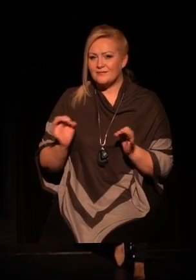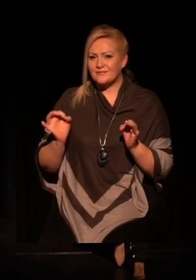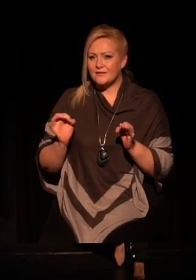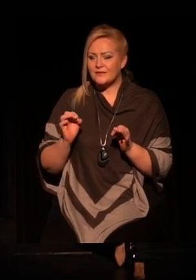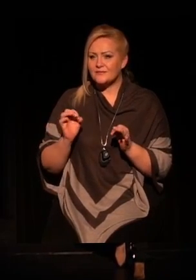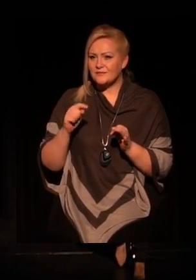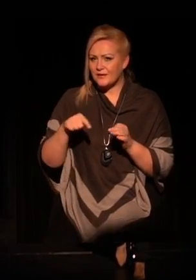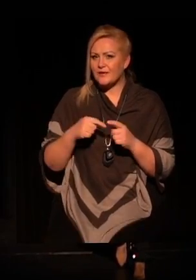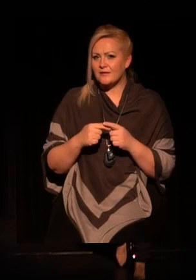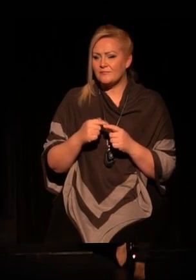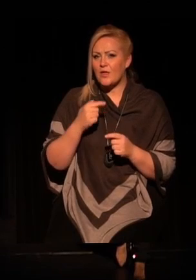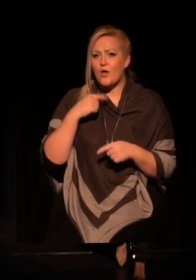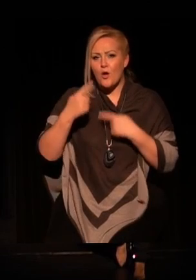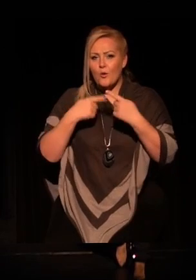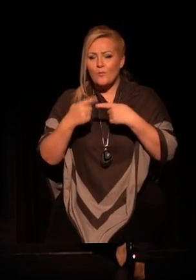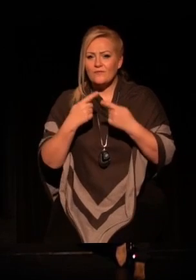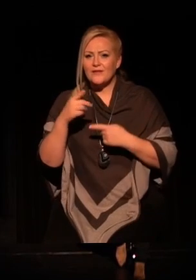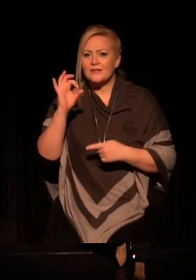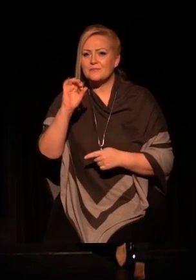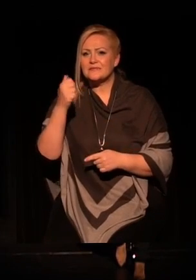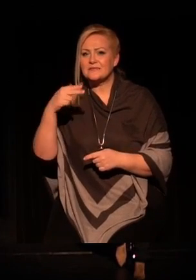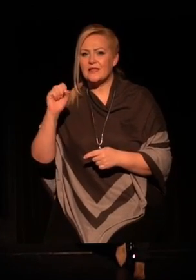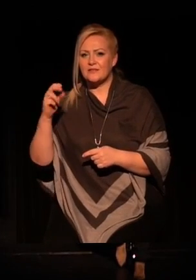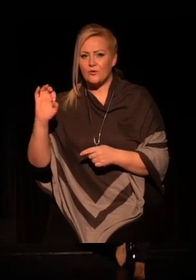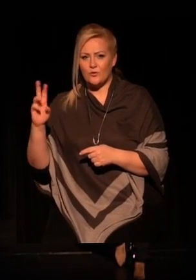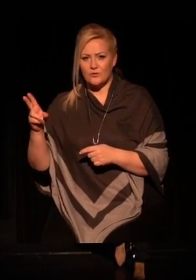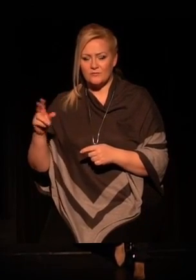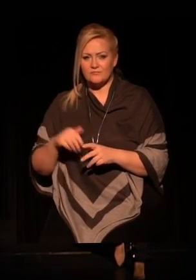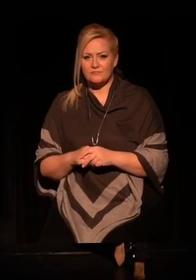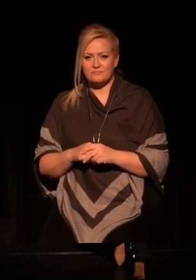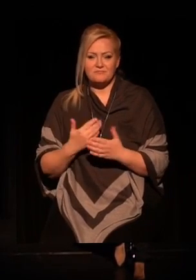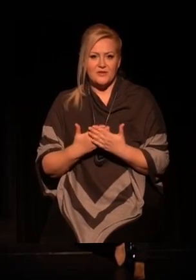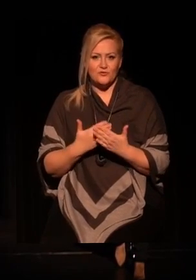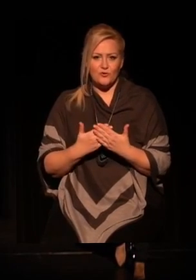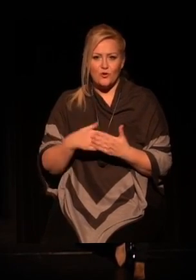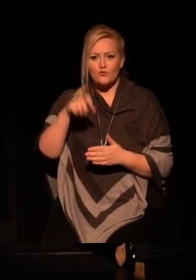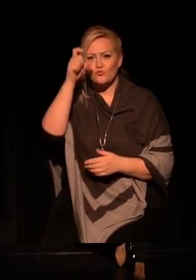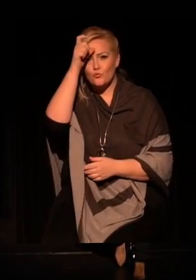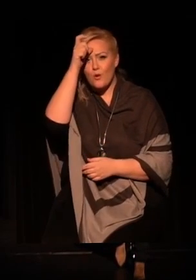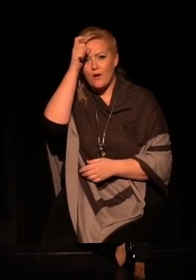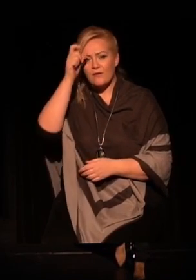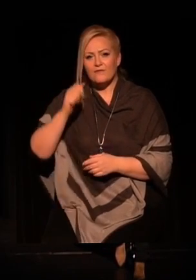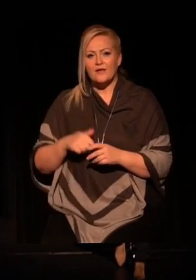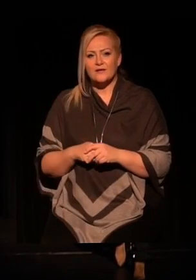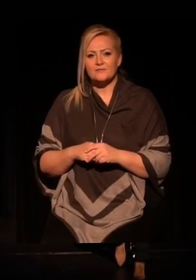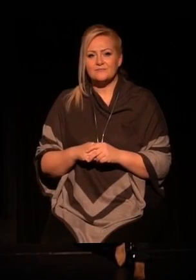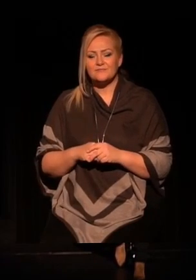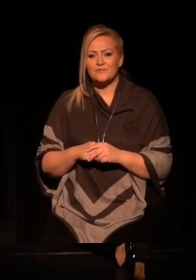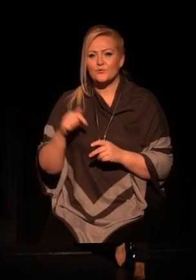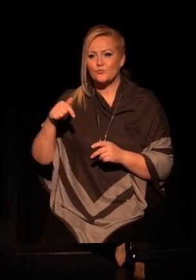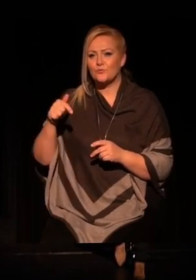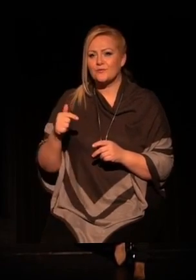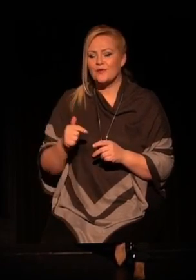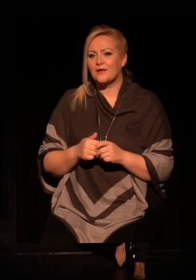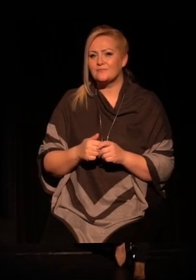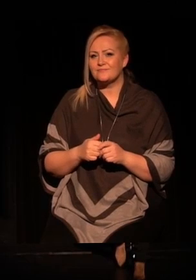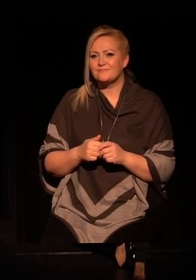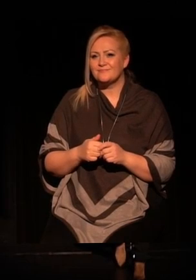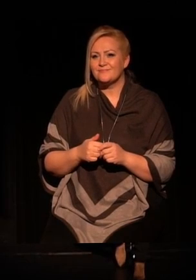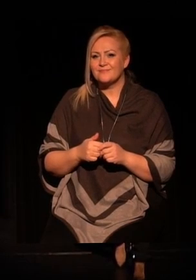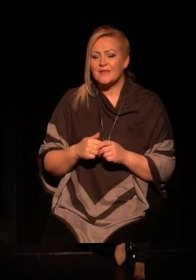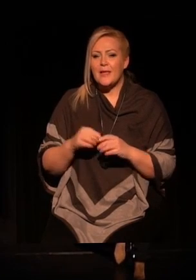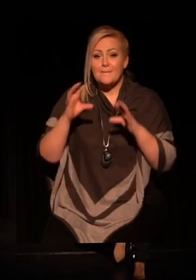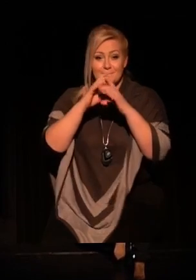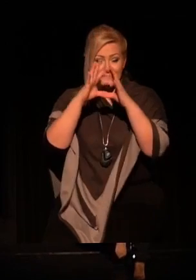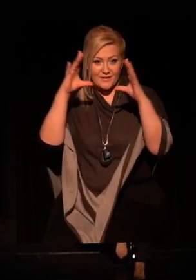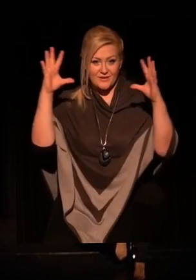że pochodzi stamtąd człowiek paradoks. Górnolotny, który z jednej strony chwycił swoje